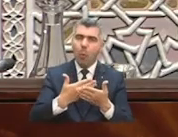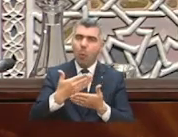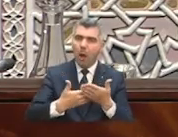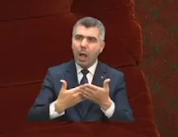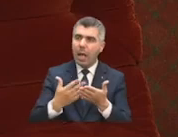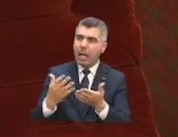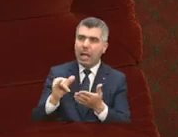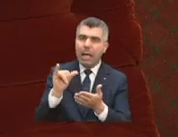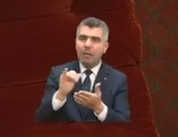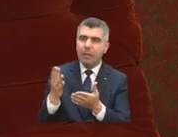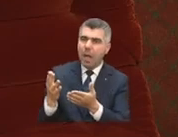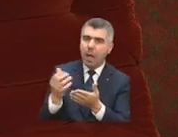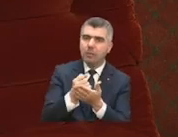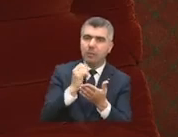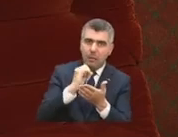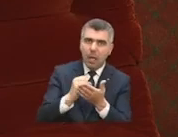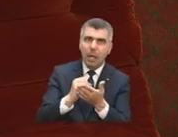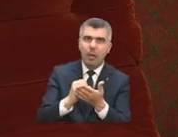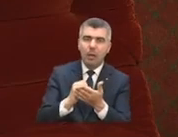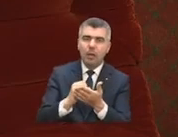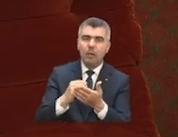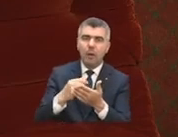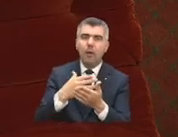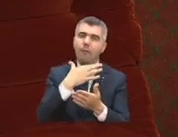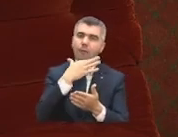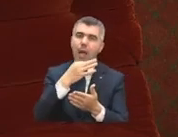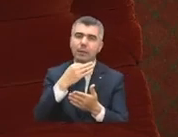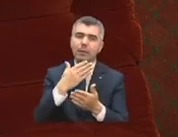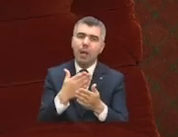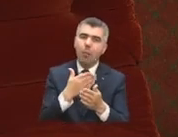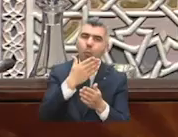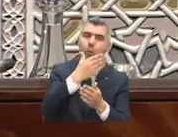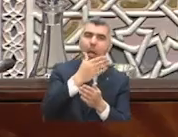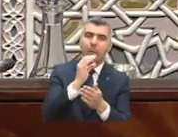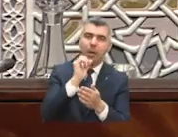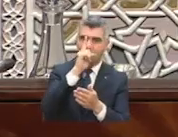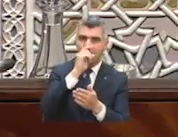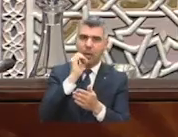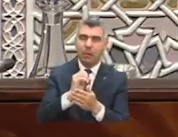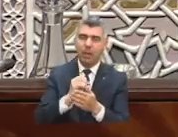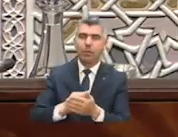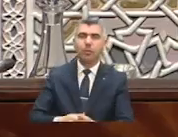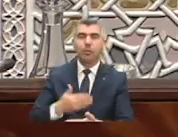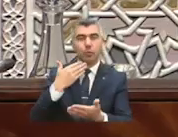وباش يكون تسهيل هذه العملية. شكرا سيد الوزير المحترم.